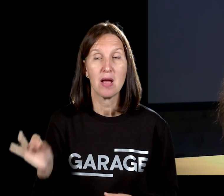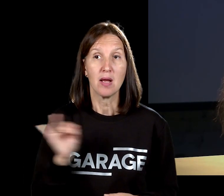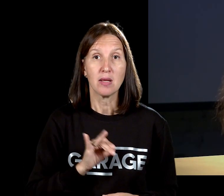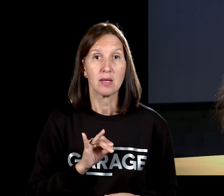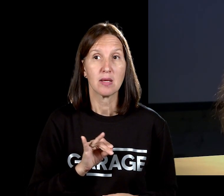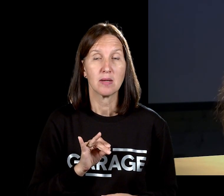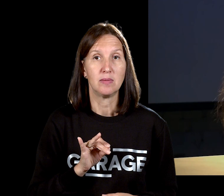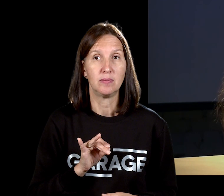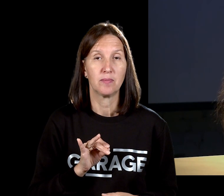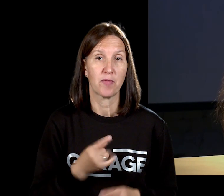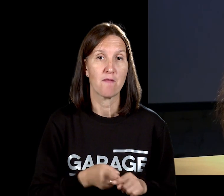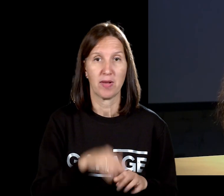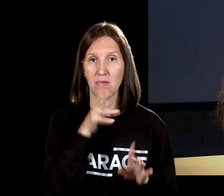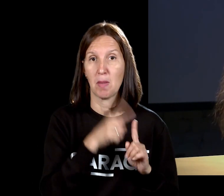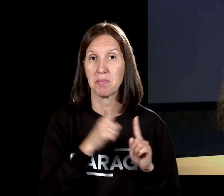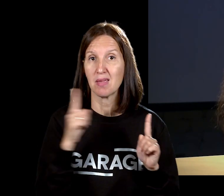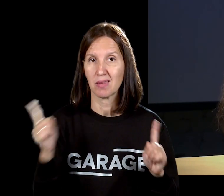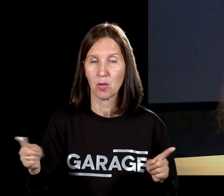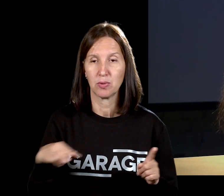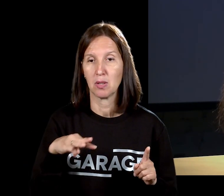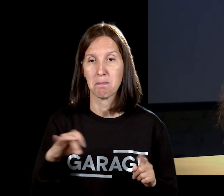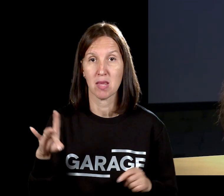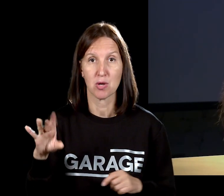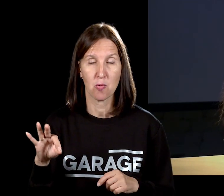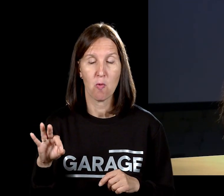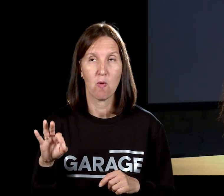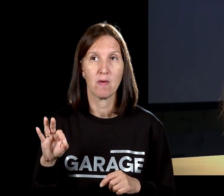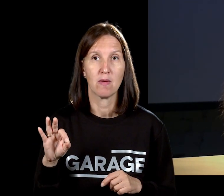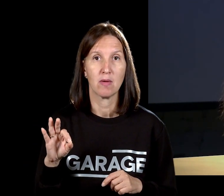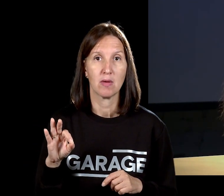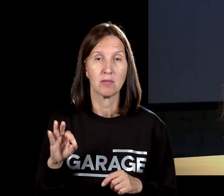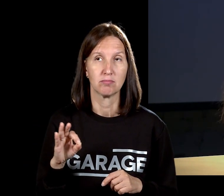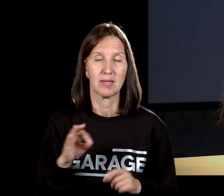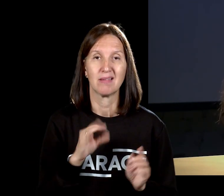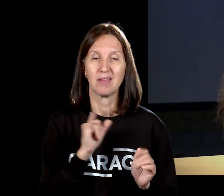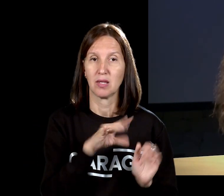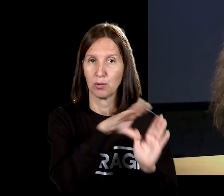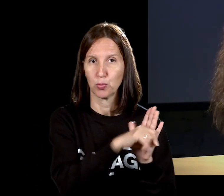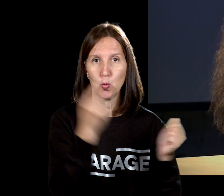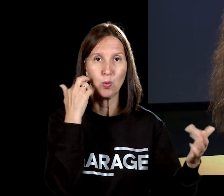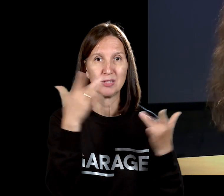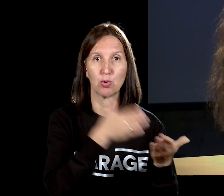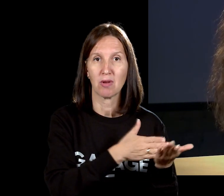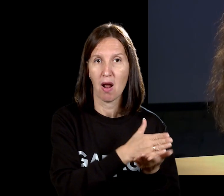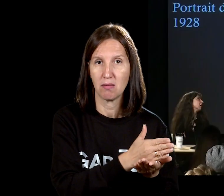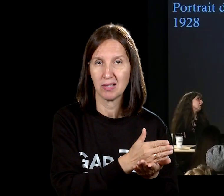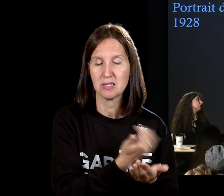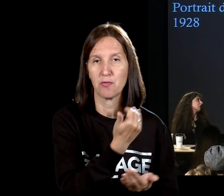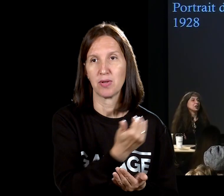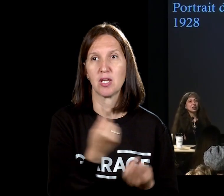он в этот период, он как бы, ну, это, опять-таки, это то, что происходит у сюрреалистов, это то, что происходит в искусстве того